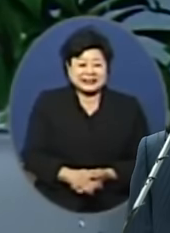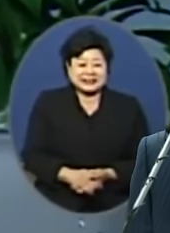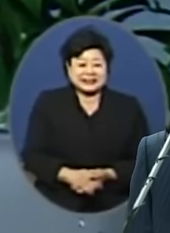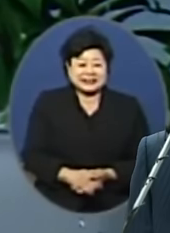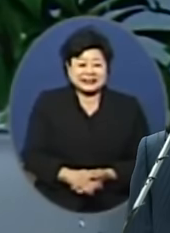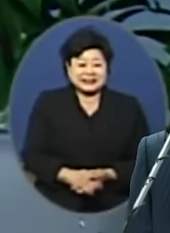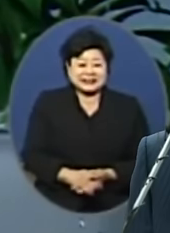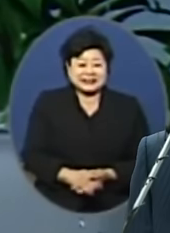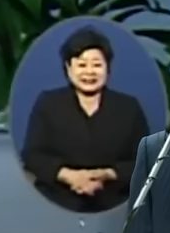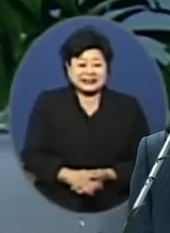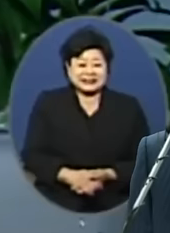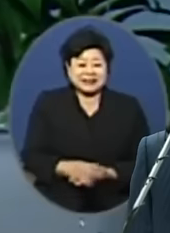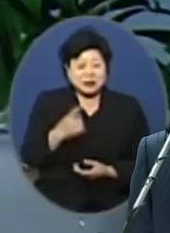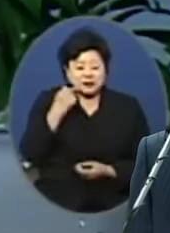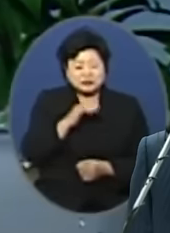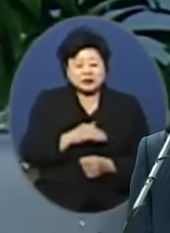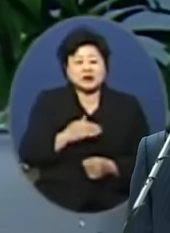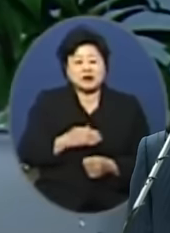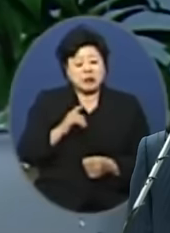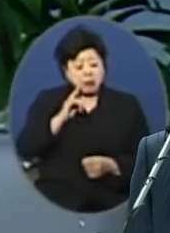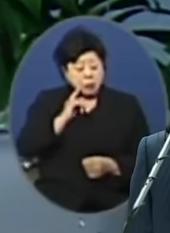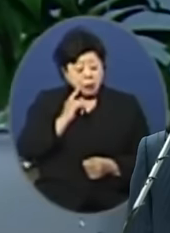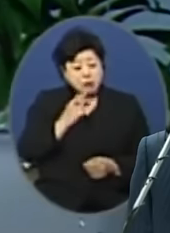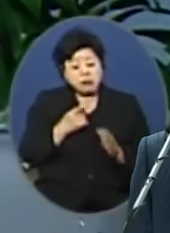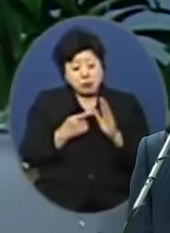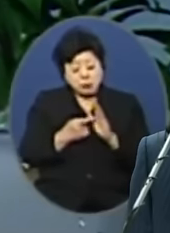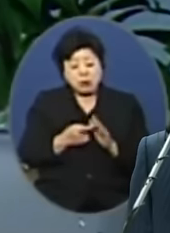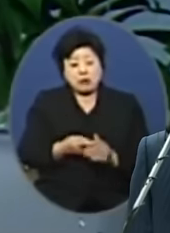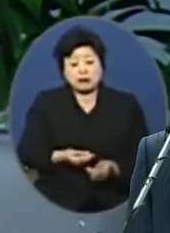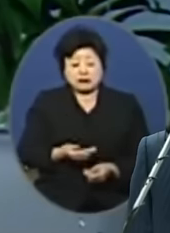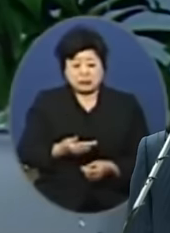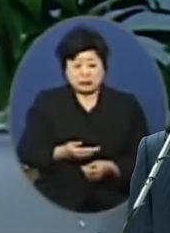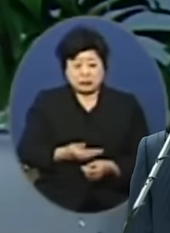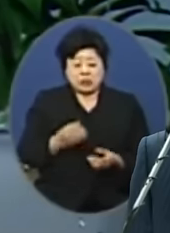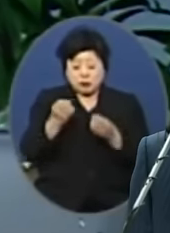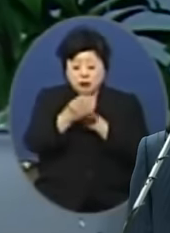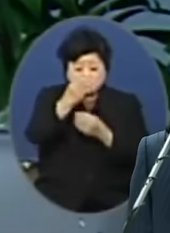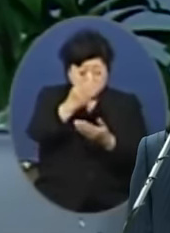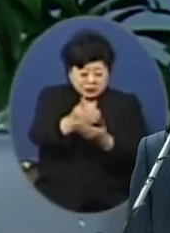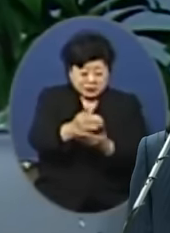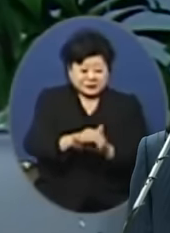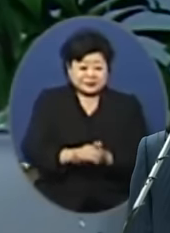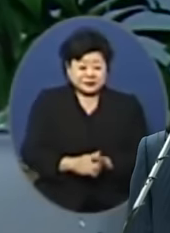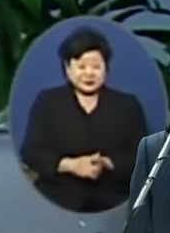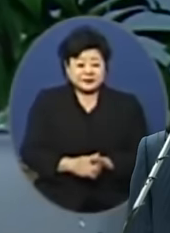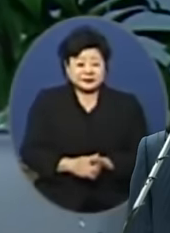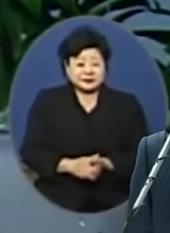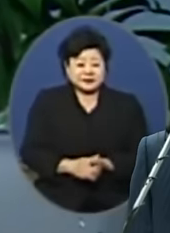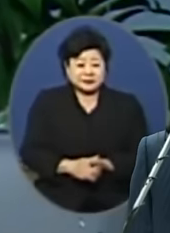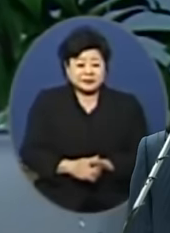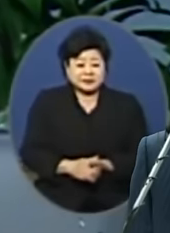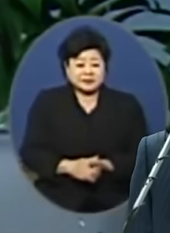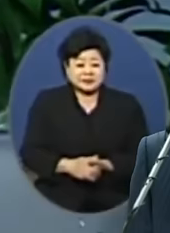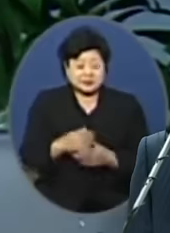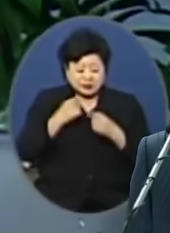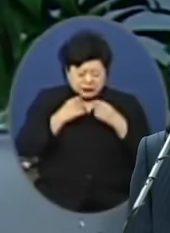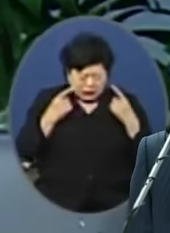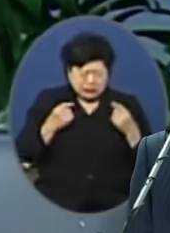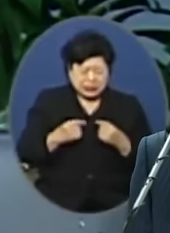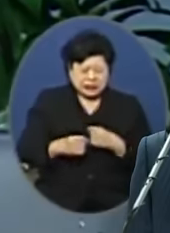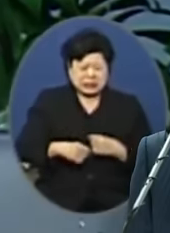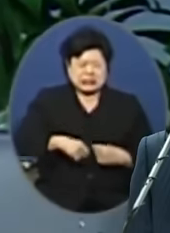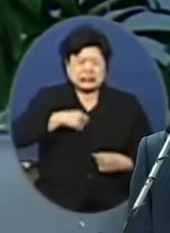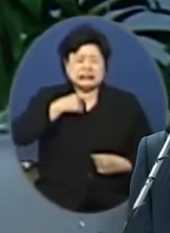그러니까 나는 목사님 잘 보이라고 내가 했는데 괜히 오해하네. 오해가 아니라 자꾸